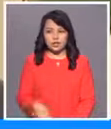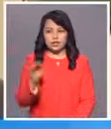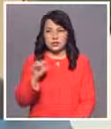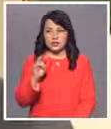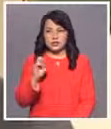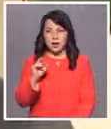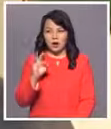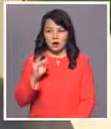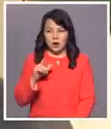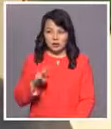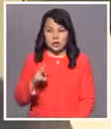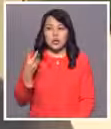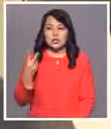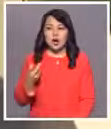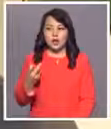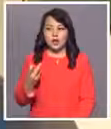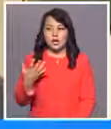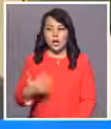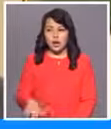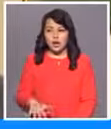Жаңақорғандағы 250 келіншекке арналған